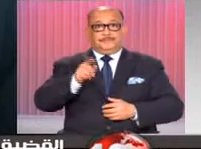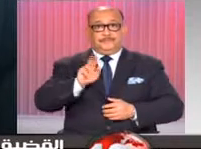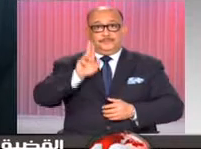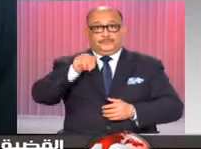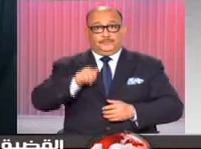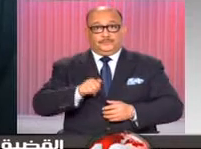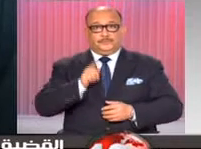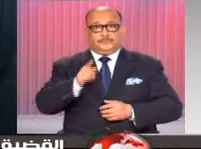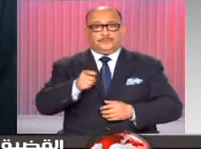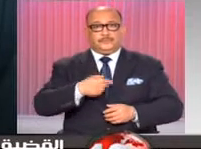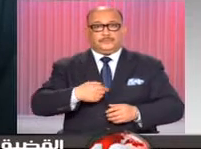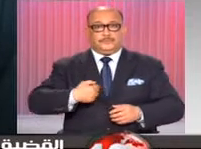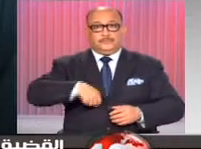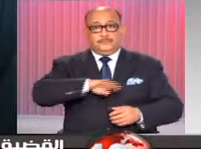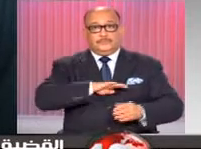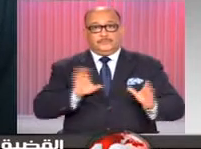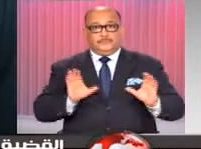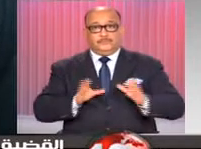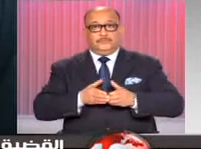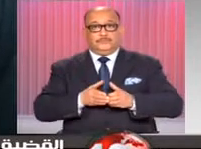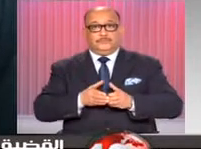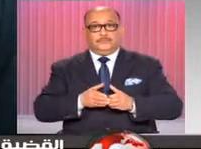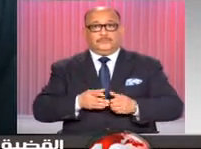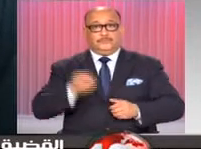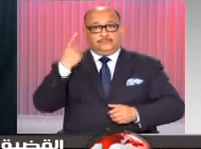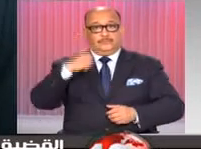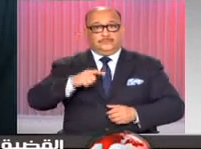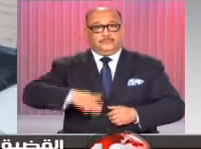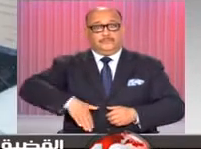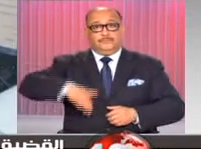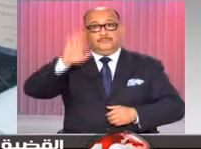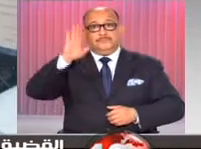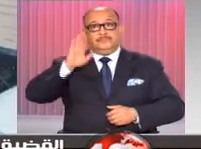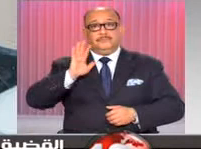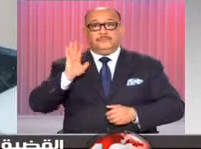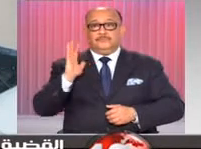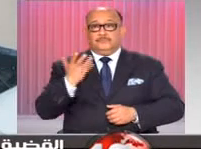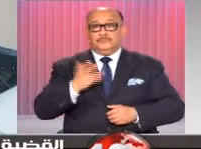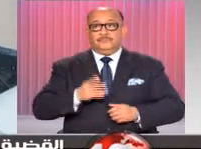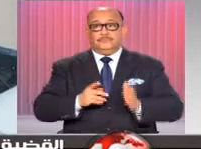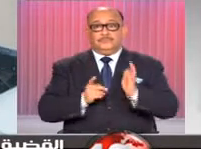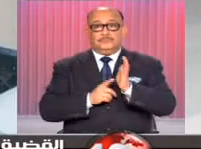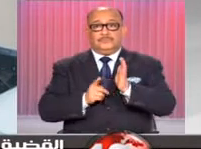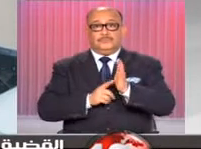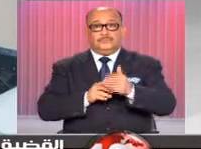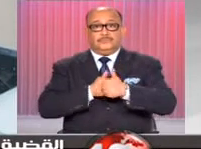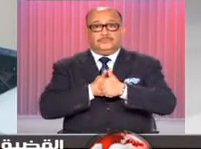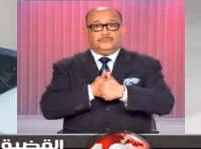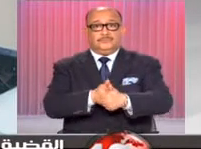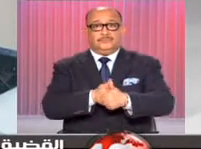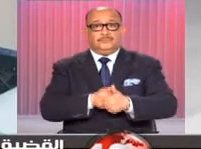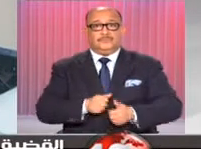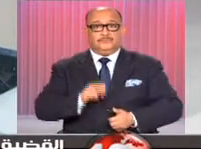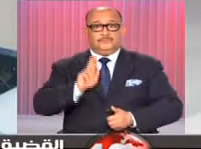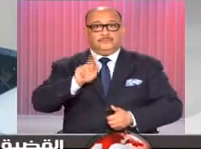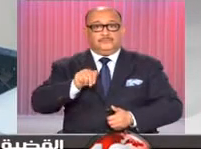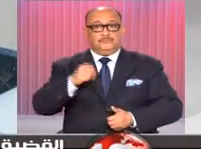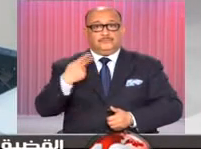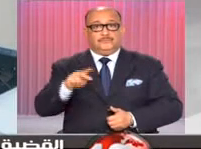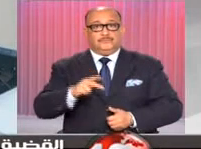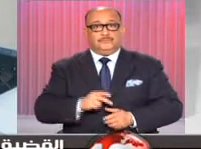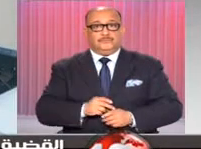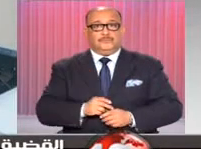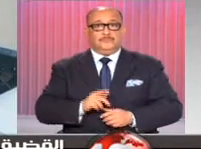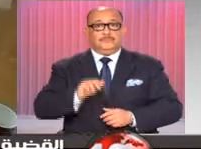التصويت عليه غدا أو بعد غد. وفي جانب آخر من الملف، صدق رئيس الوزراء الإسرائيلي بنيامين نتنياهو على